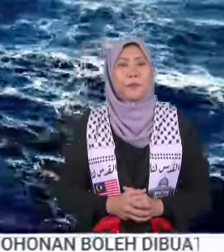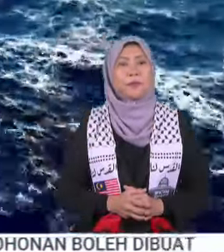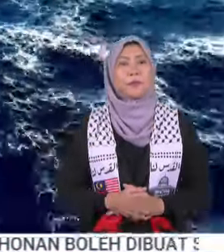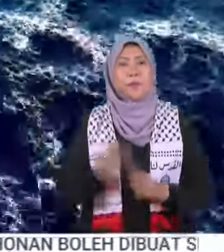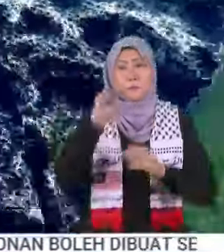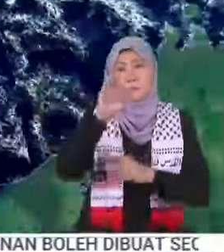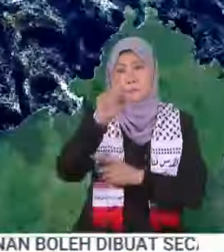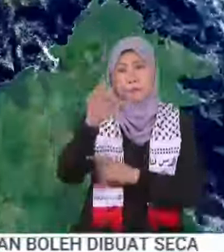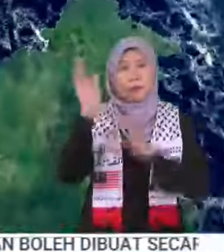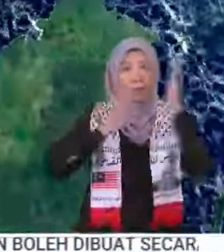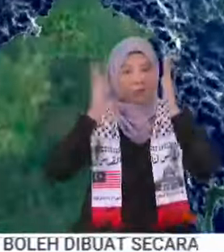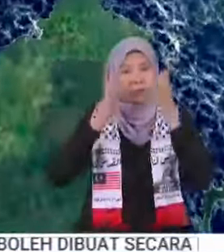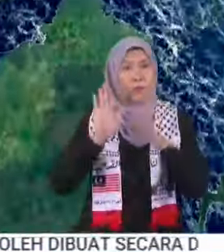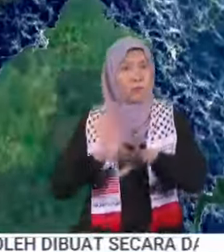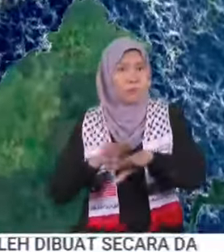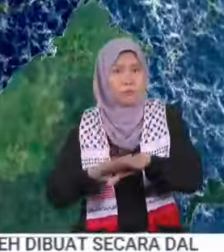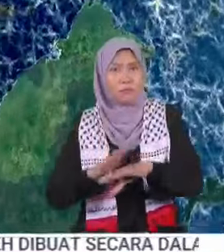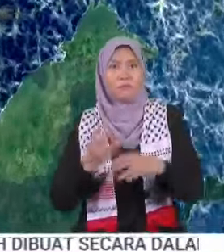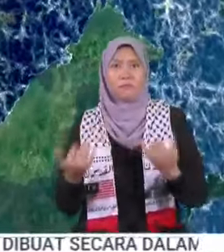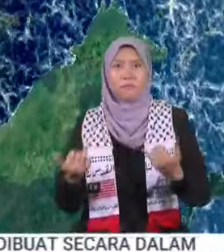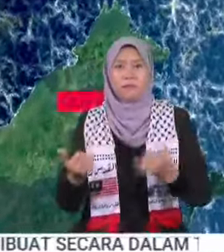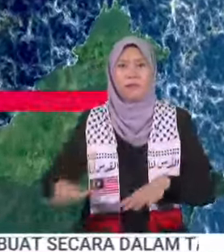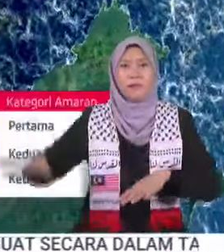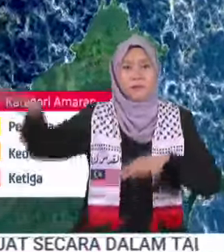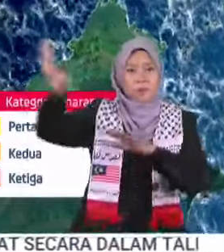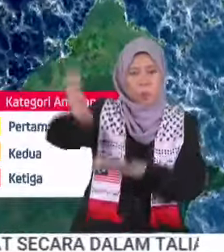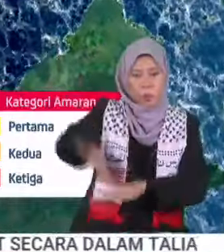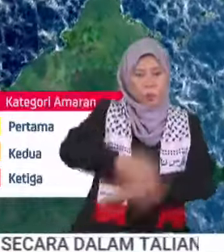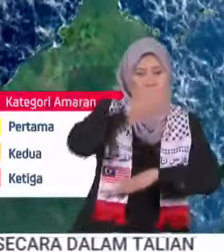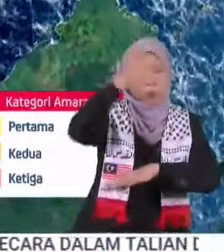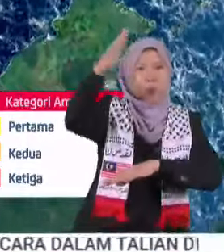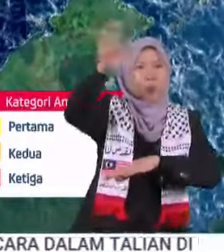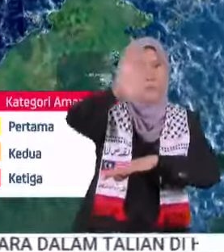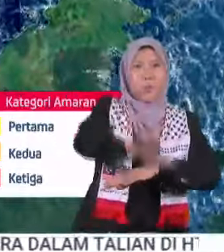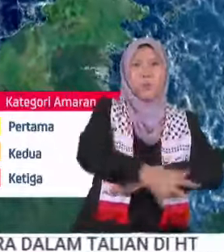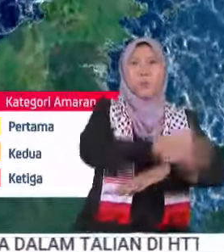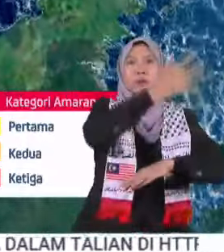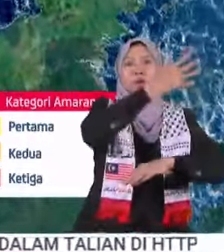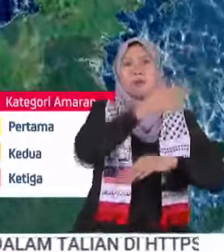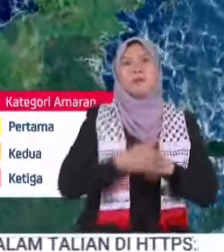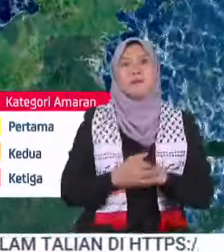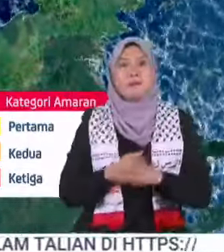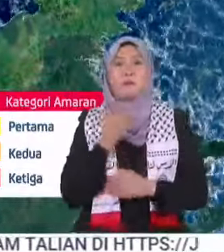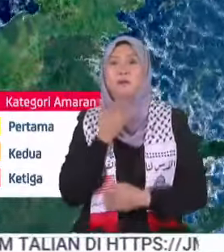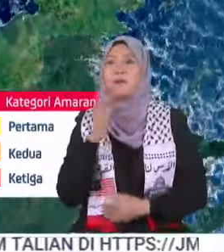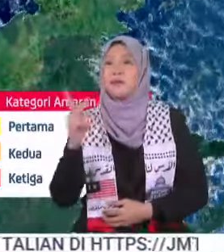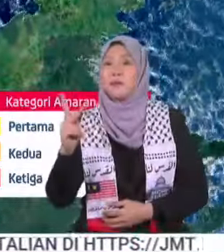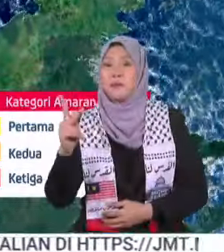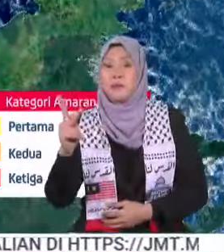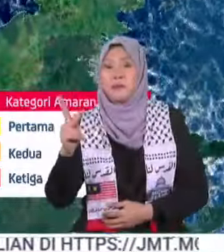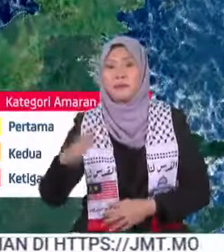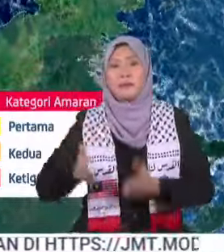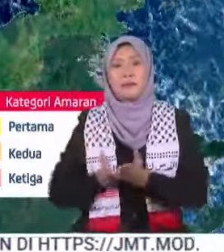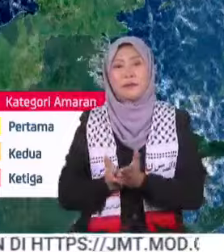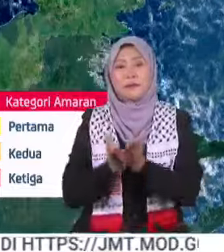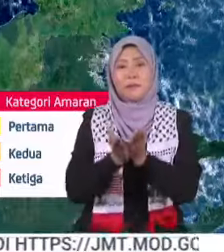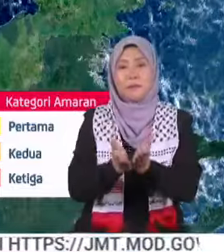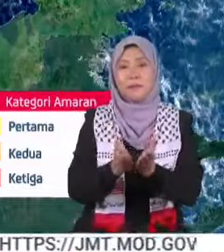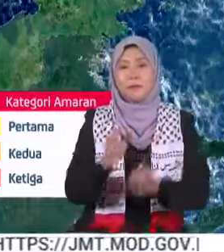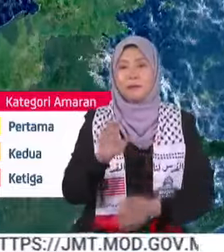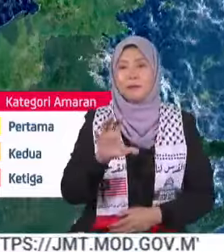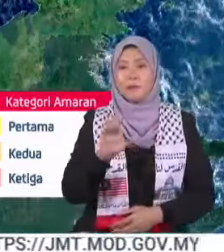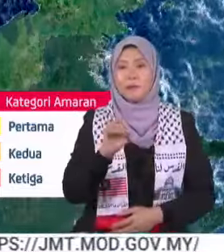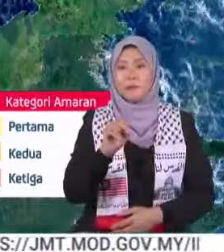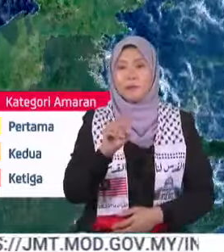amarah kencang dan laut bergelora kategori pertama bagi kawasan yang ditandakan kuning meliputi kawasan perkapalan kondor dan juga